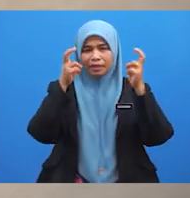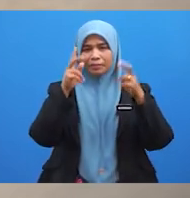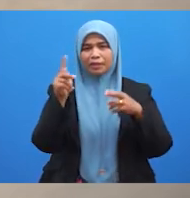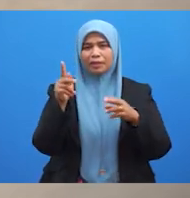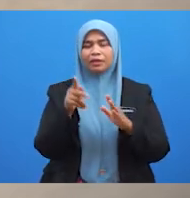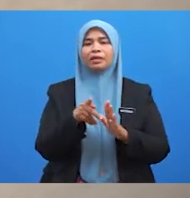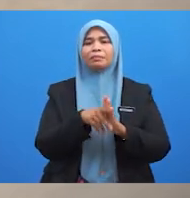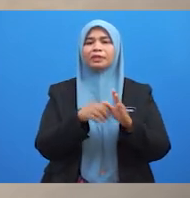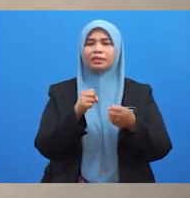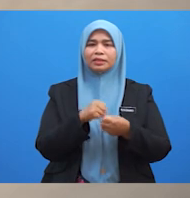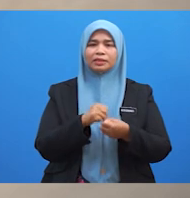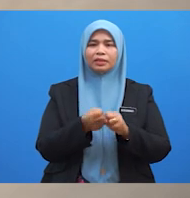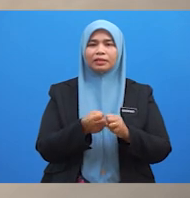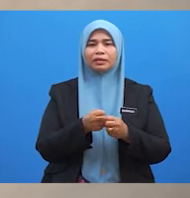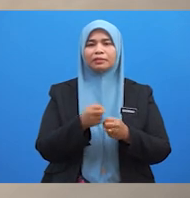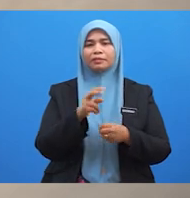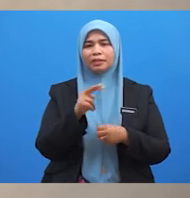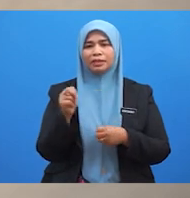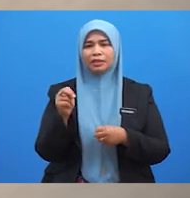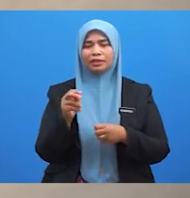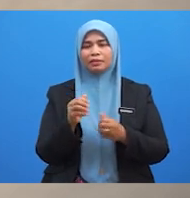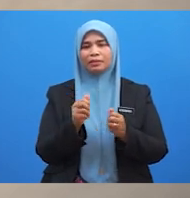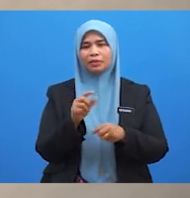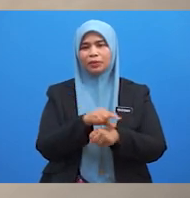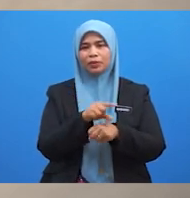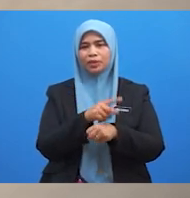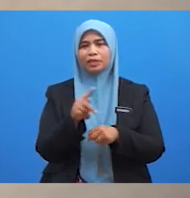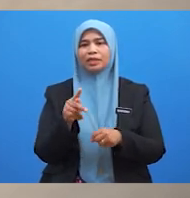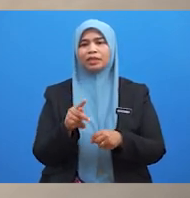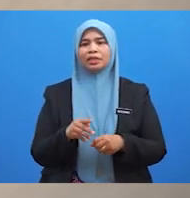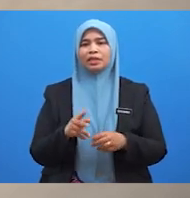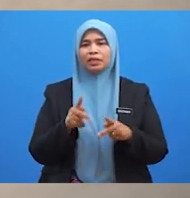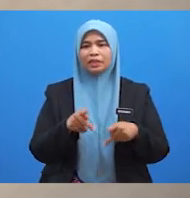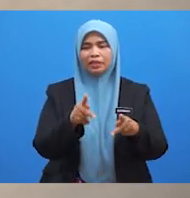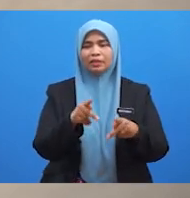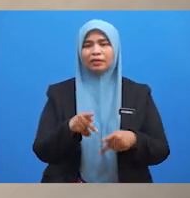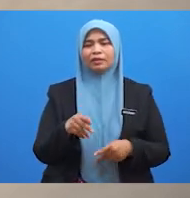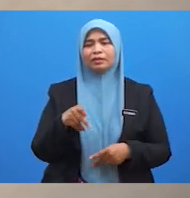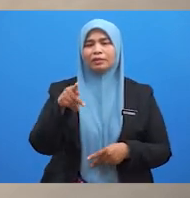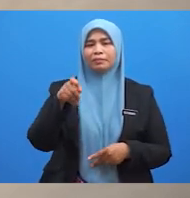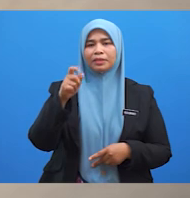bertemakan persahabatan menggunakan kaedah peta bulatan.